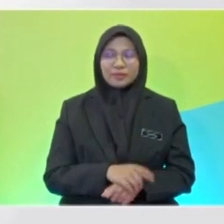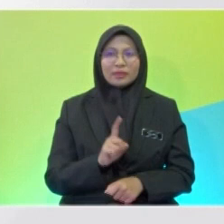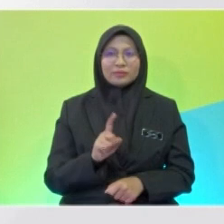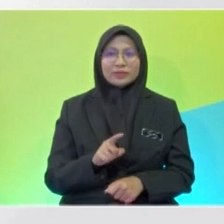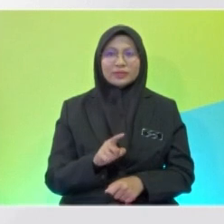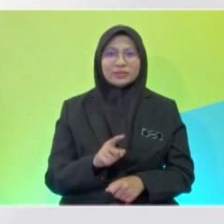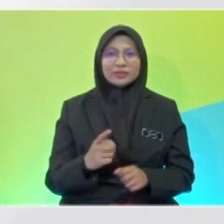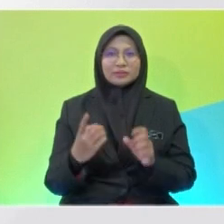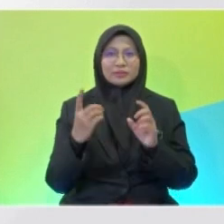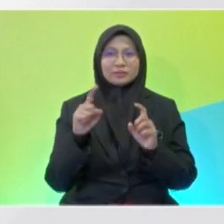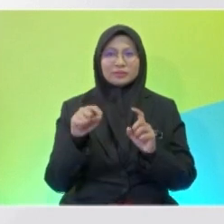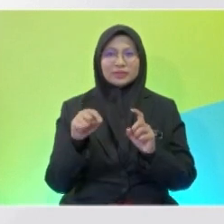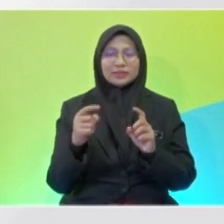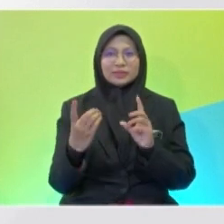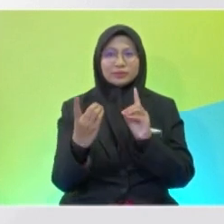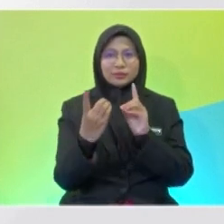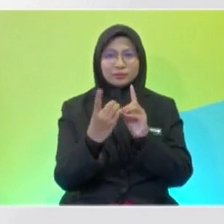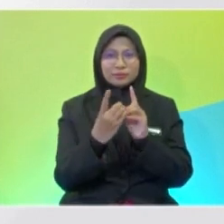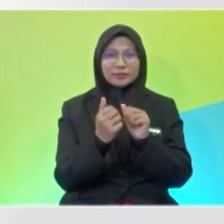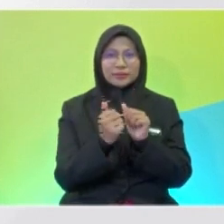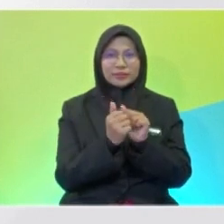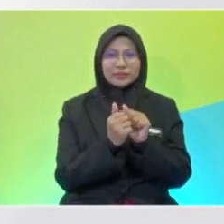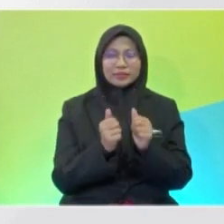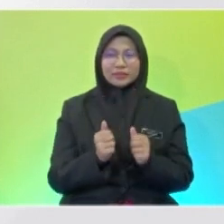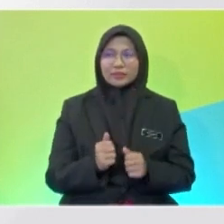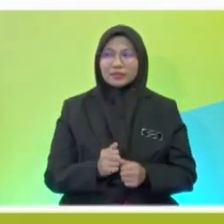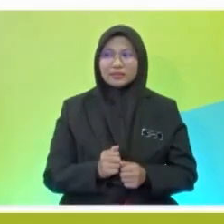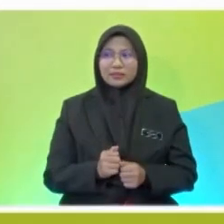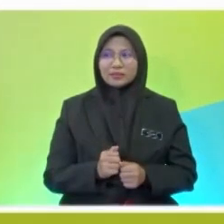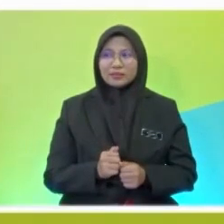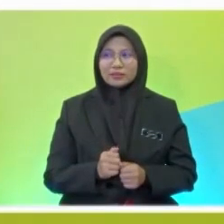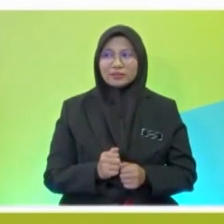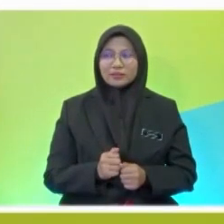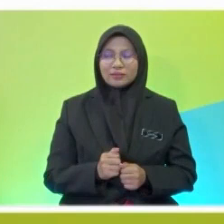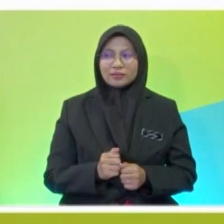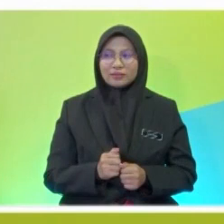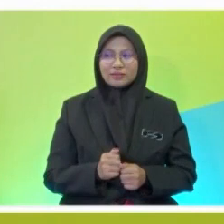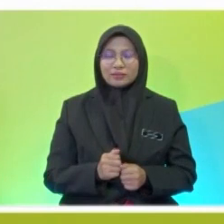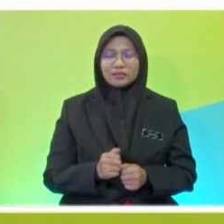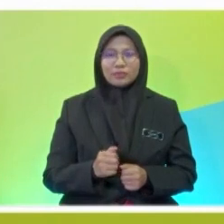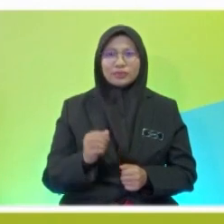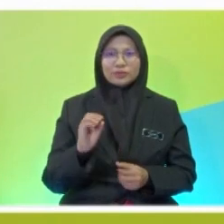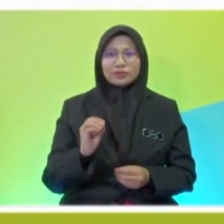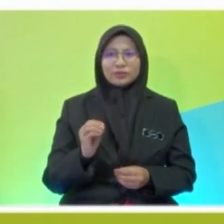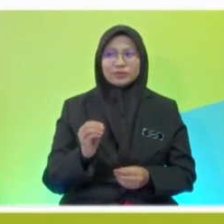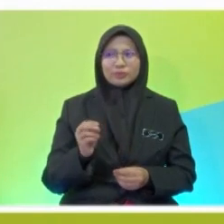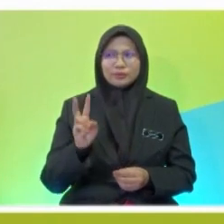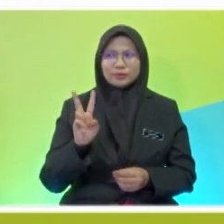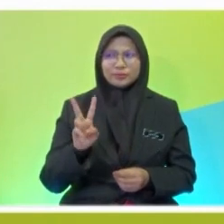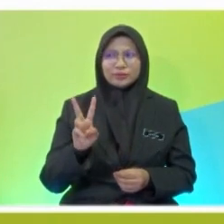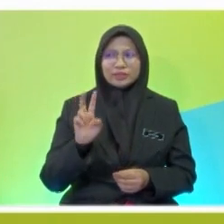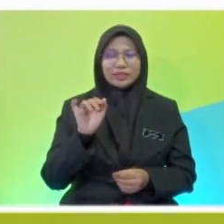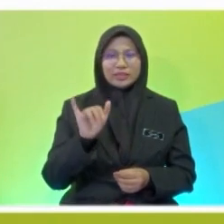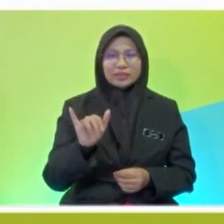emas ketika berkomunikasi seterusnya memastikan mata penjaga dan Wage emas berada pada arah yang sama Ia juga